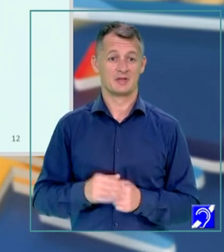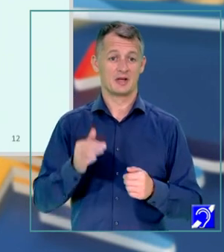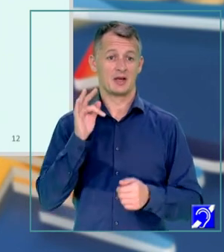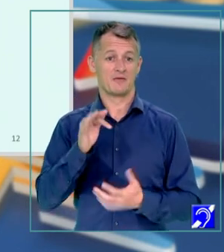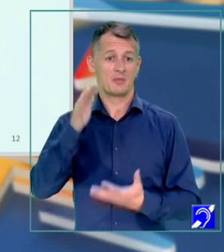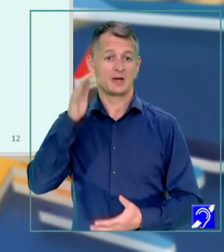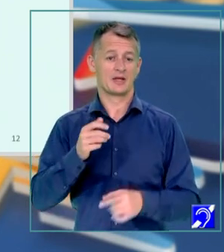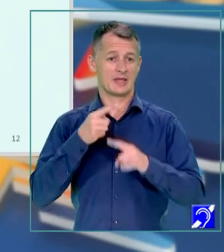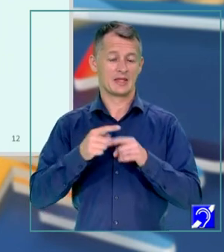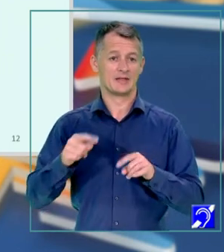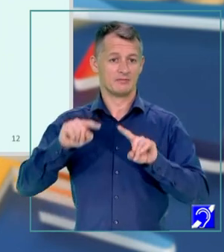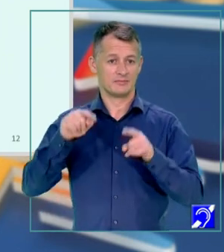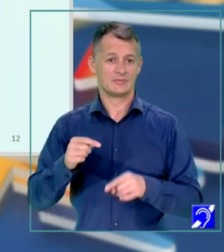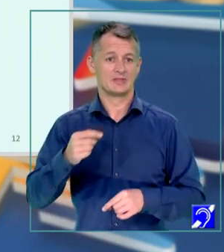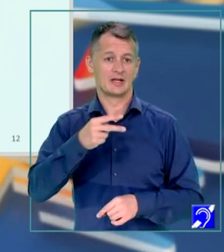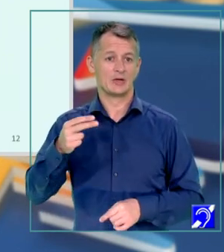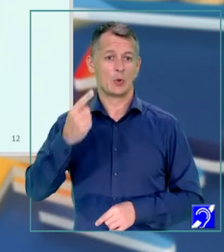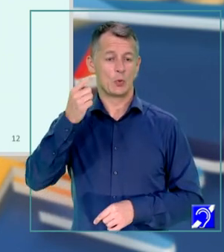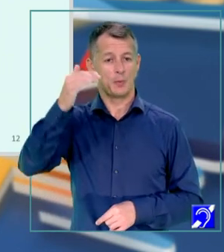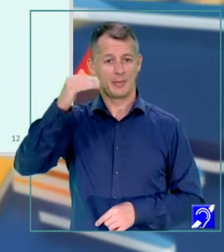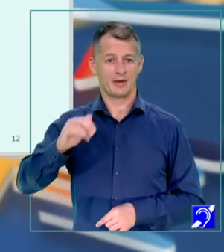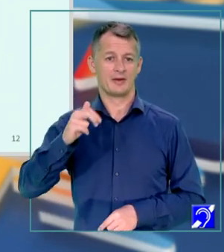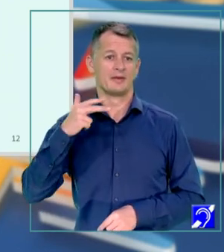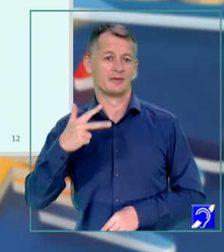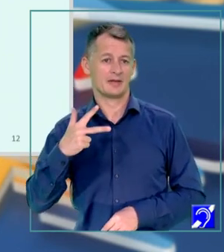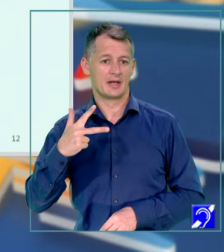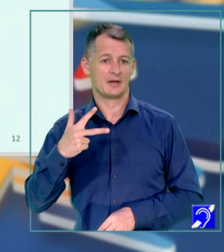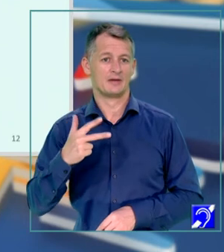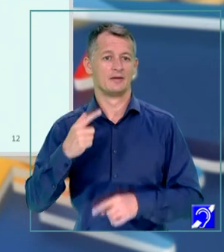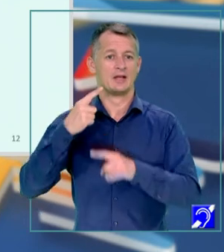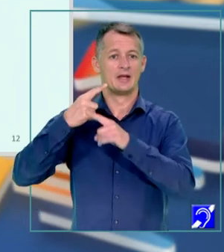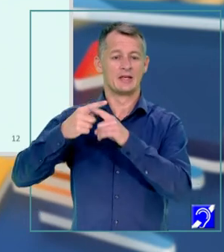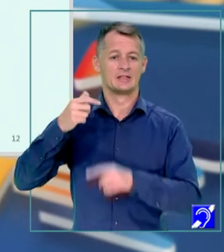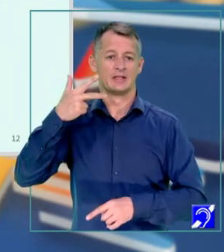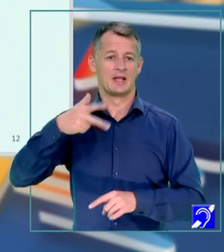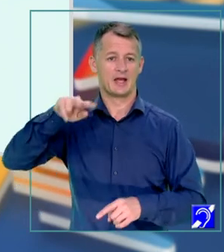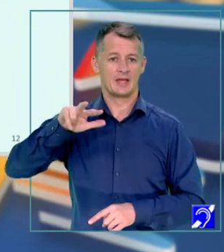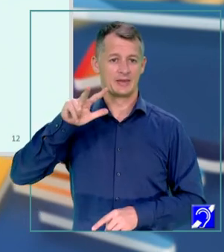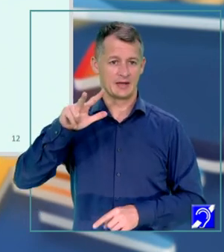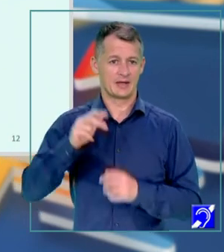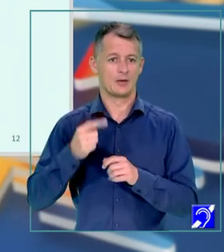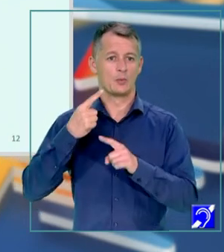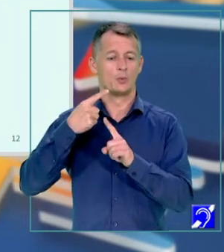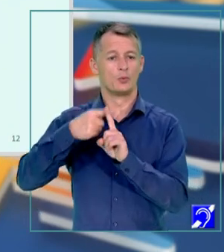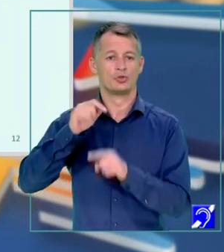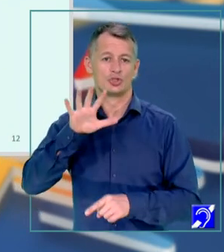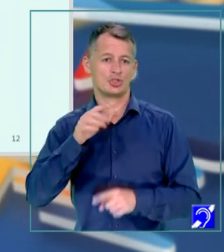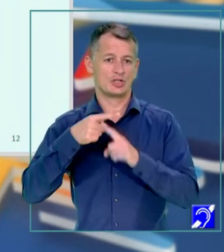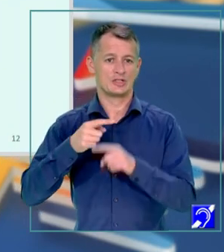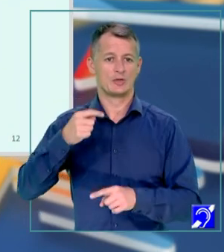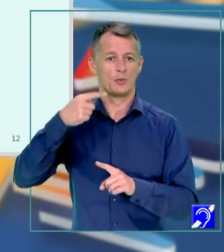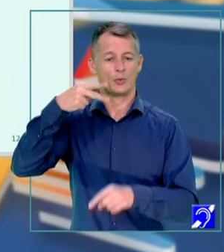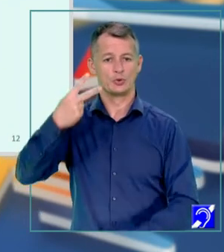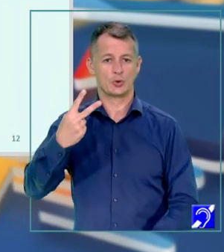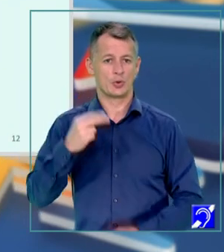de x egal cu 1 pe 3 x la a treia sunt 5 x plus 2 este primitivă a funcției f de x